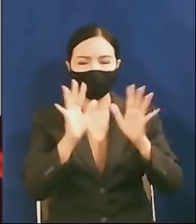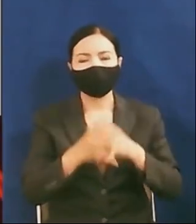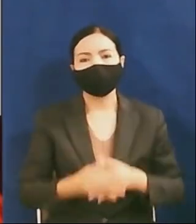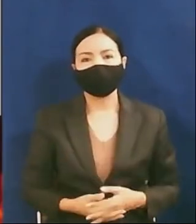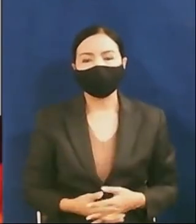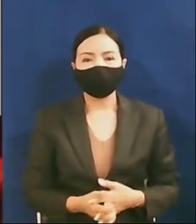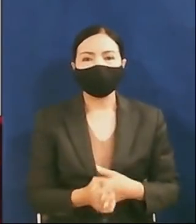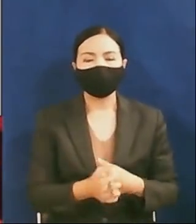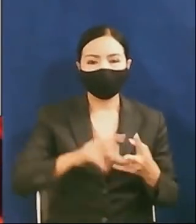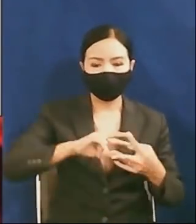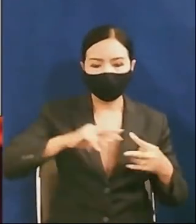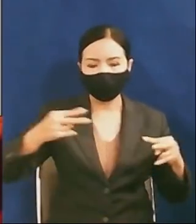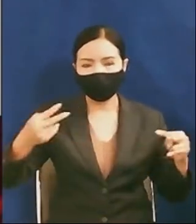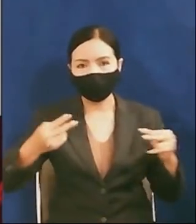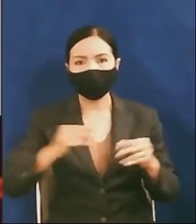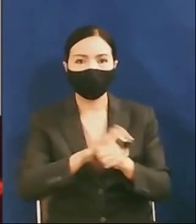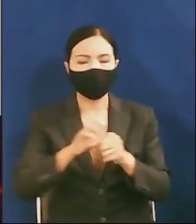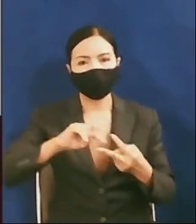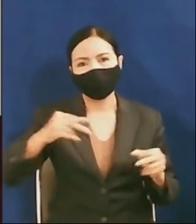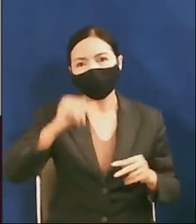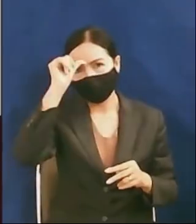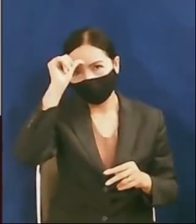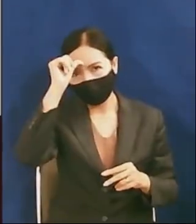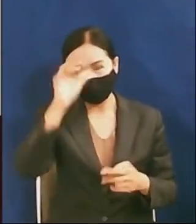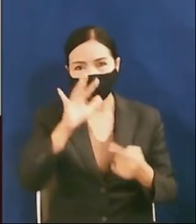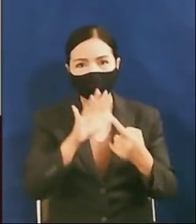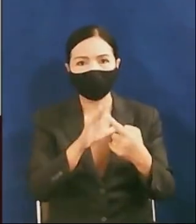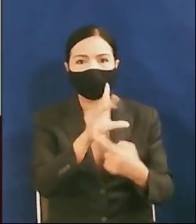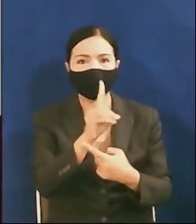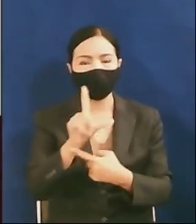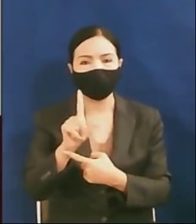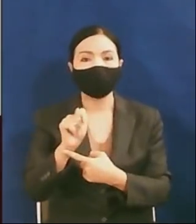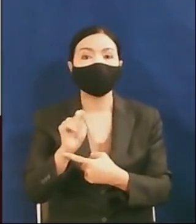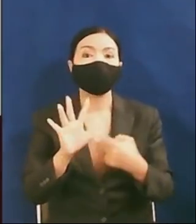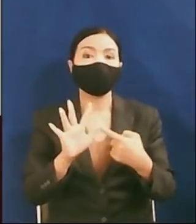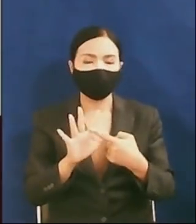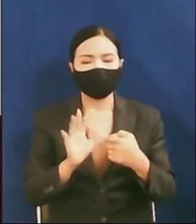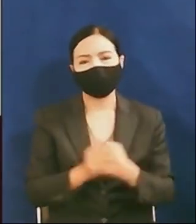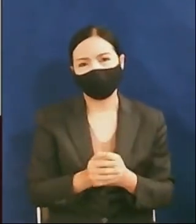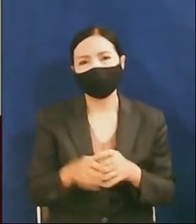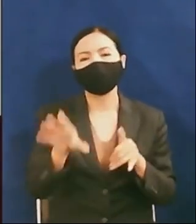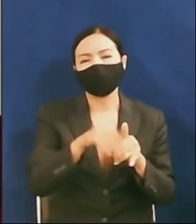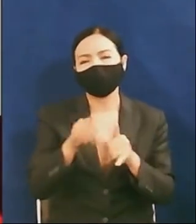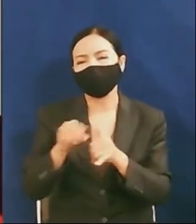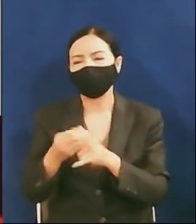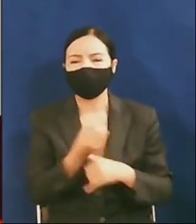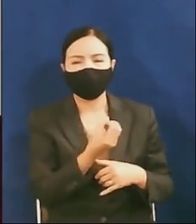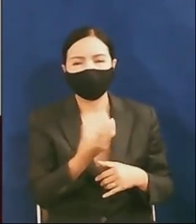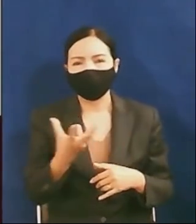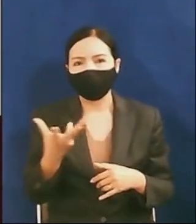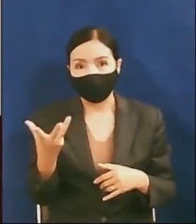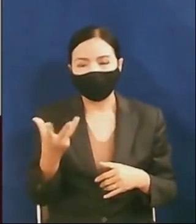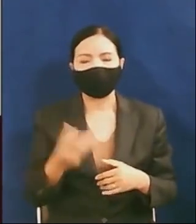ที่สายพันธุ์เรื่องของเดลต้าก็มานะครับปริมาณของผู้ติดเชื้อนะครับก็เพิ่มขึ้นอย่างรวดเร็วนะ